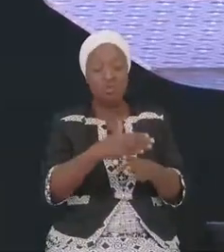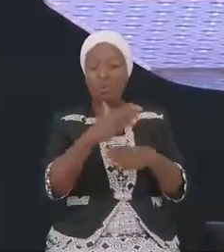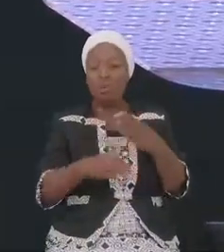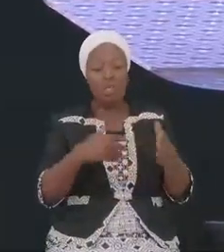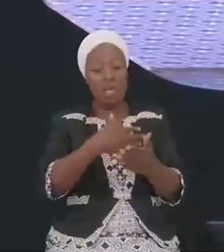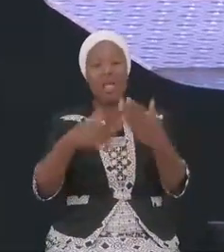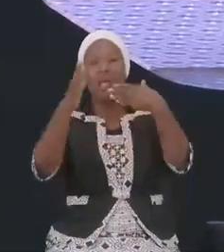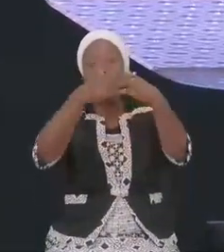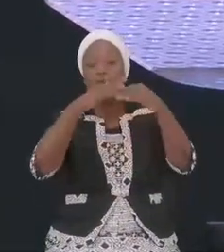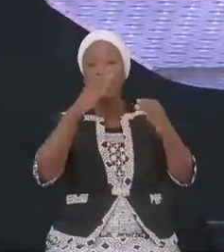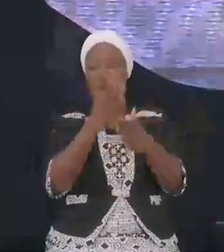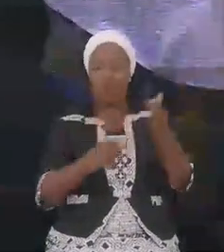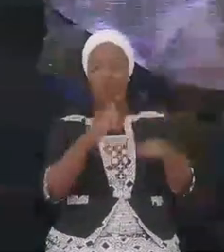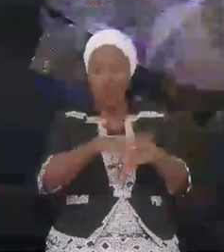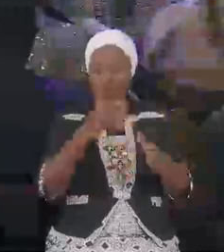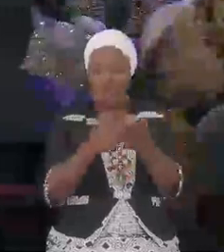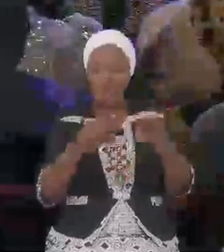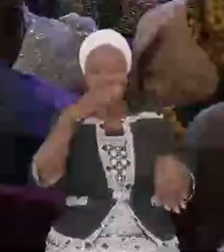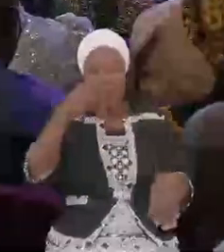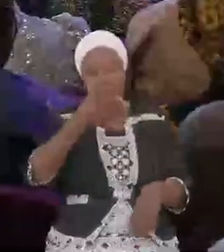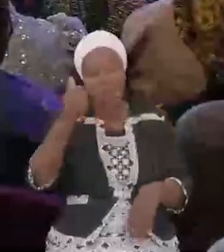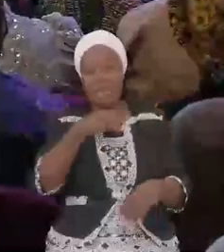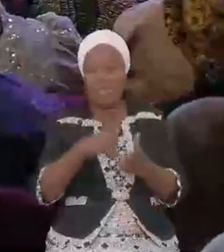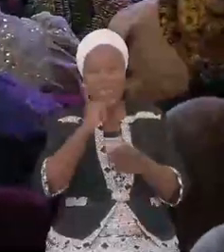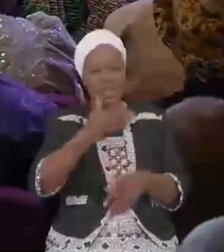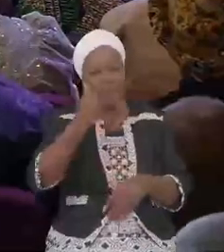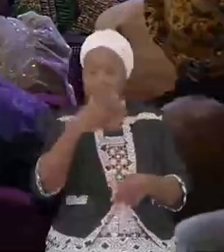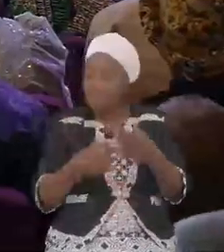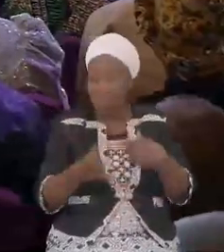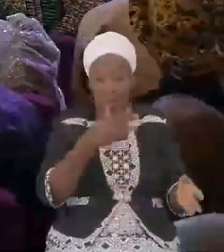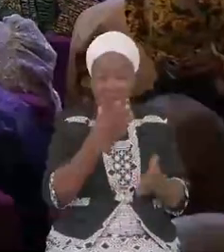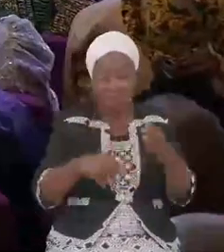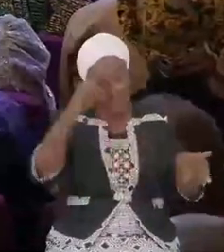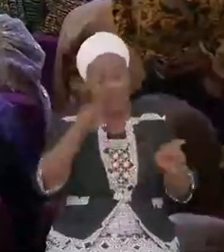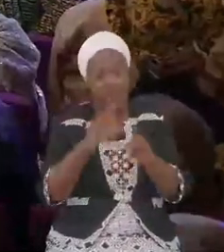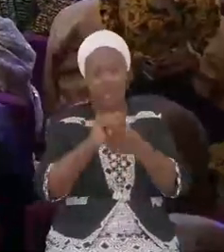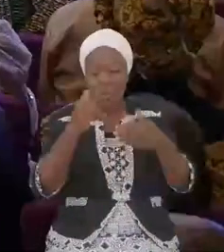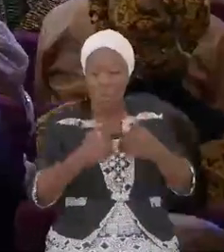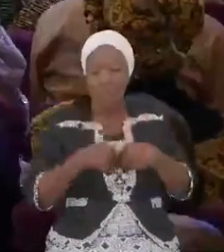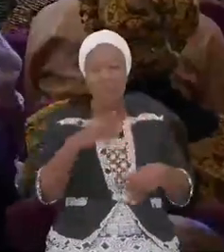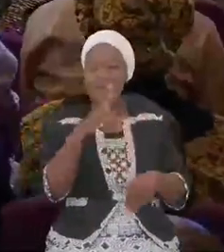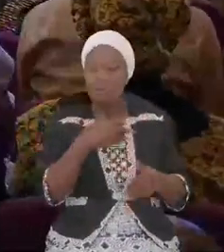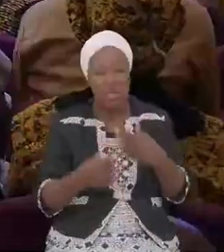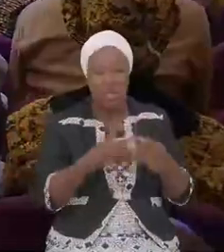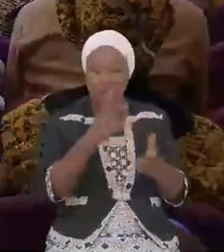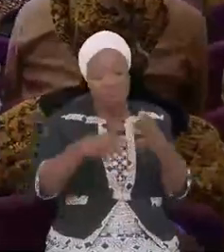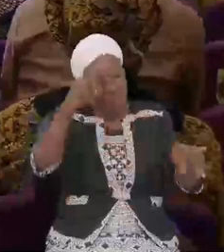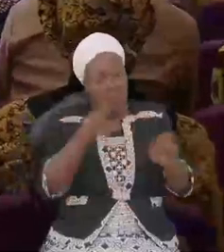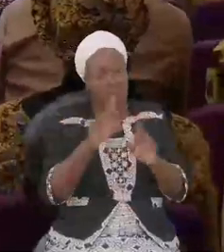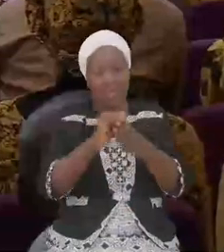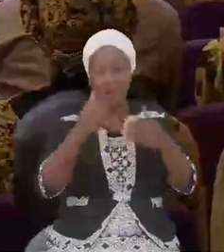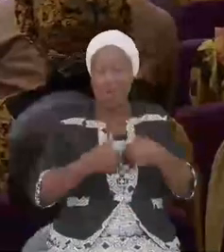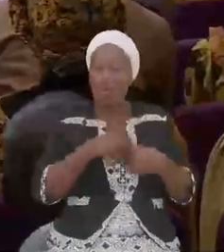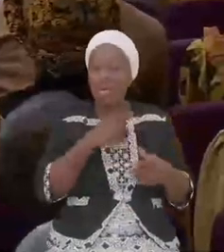quelque chose meilleur, c'est meilleur. Quel que soit l'accord que vous avez, quel que soit l'accord que vous